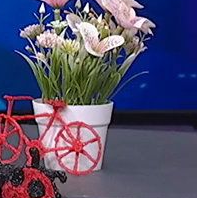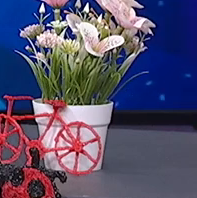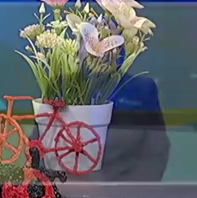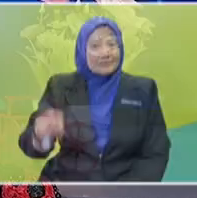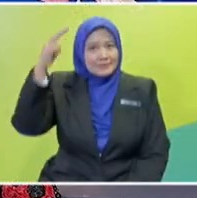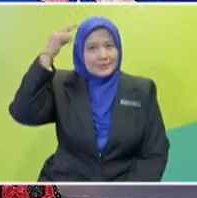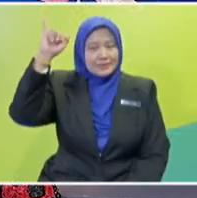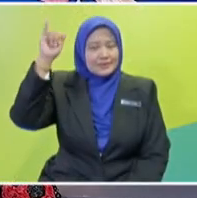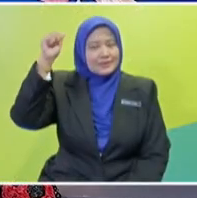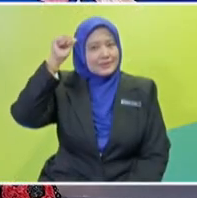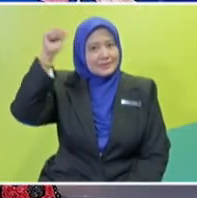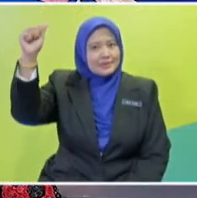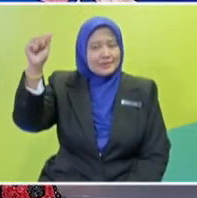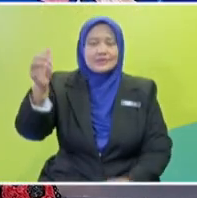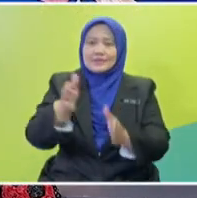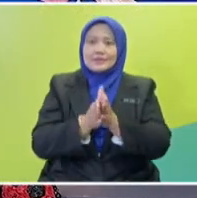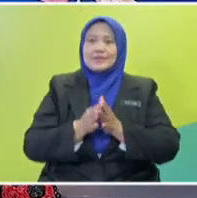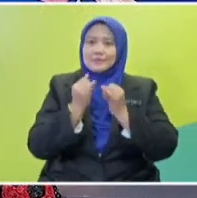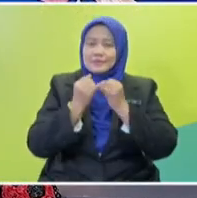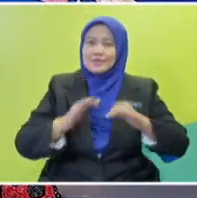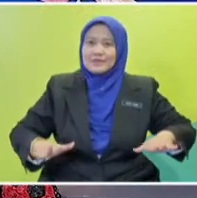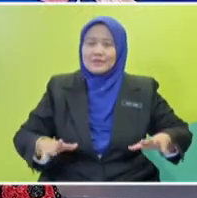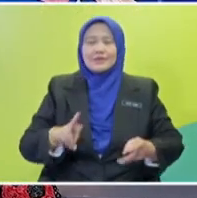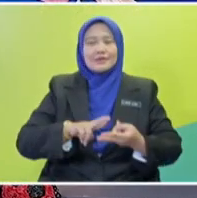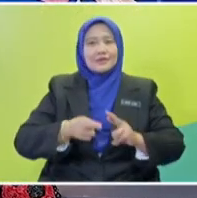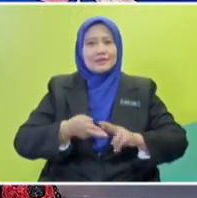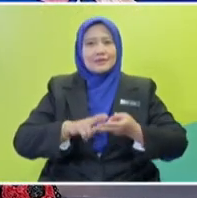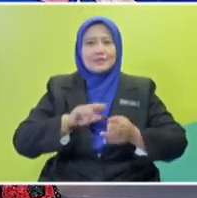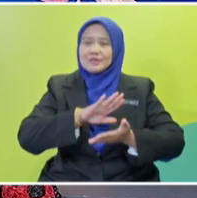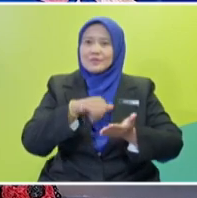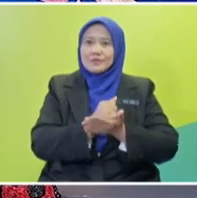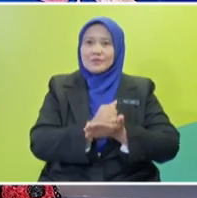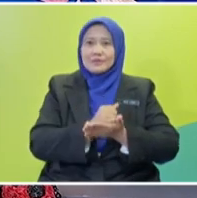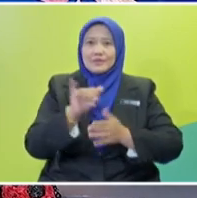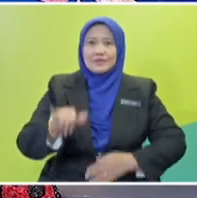Hai assalamualaikum semuanya sudah menonton